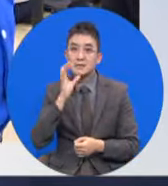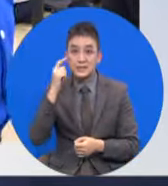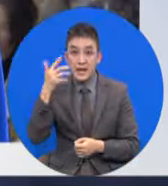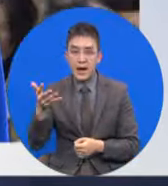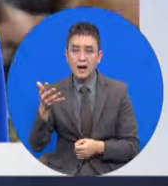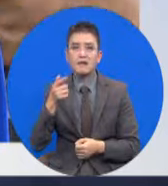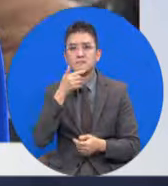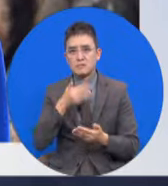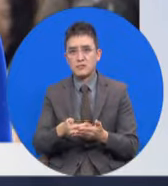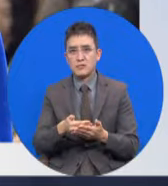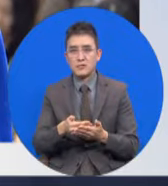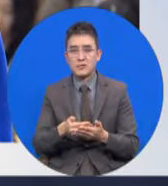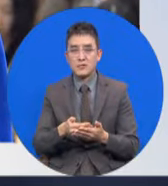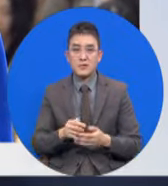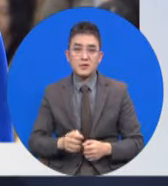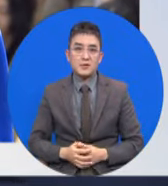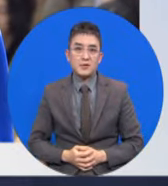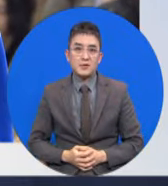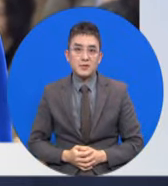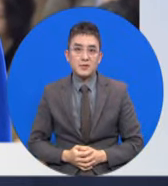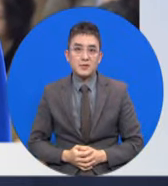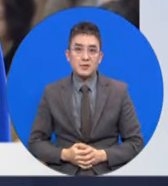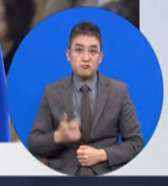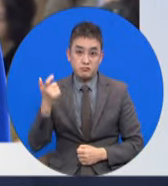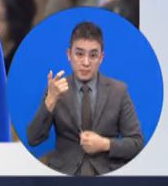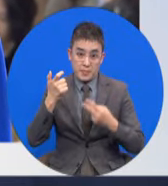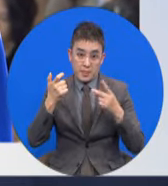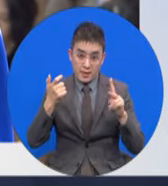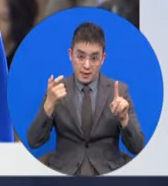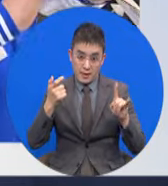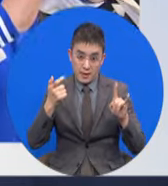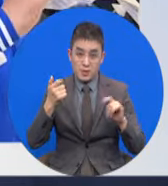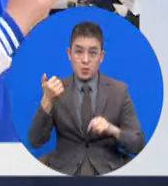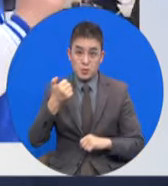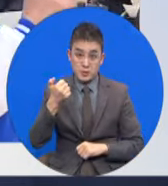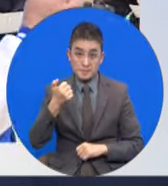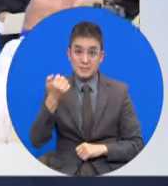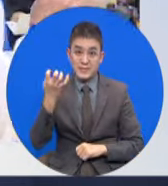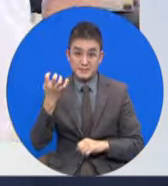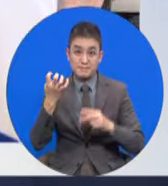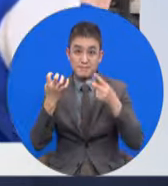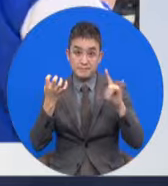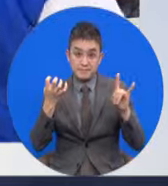게 자 60대, 뭐 50대, 40대, 20대, 30대 하면서